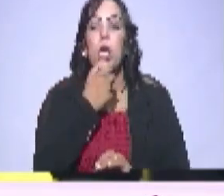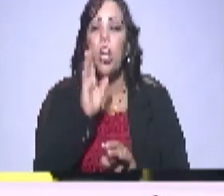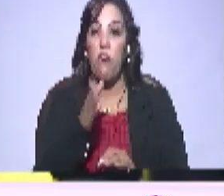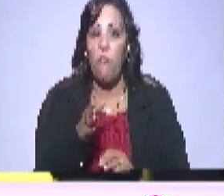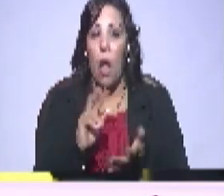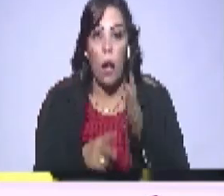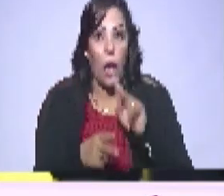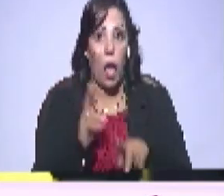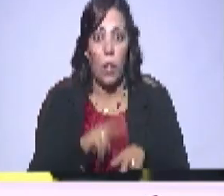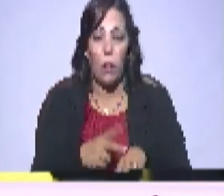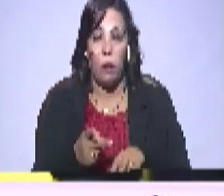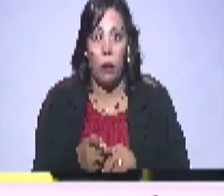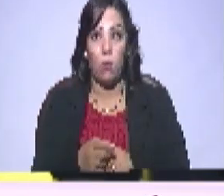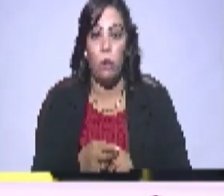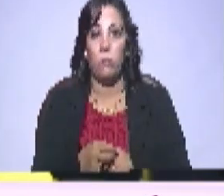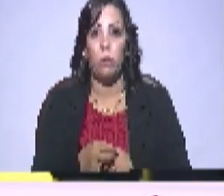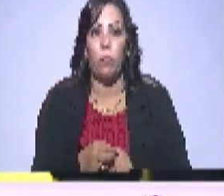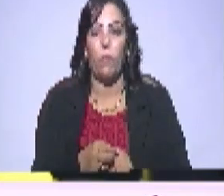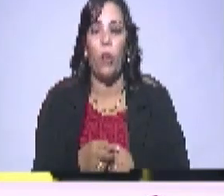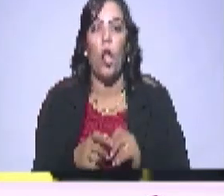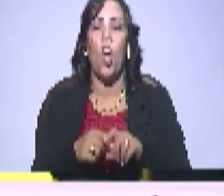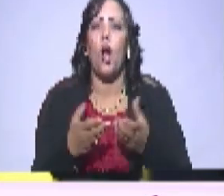ايه؟